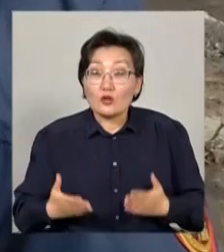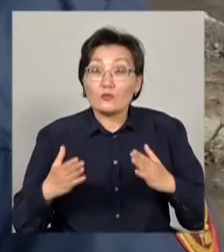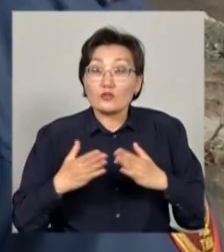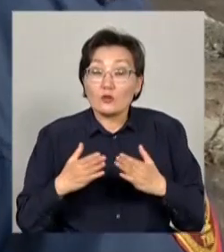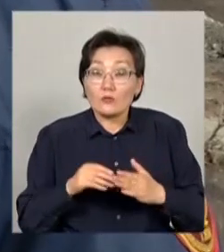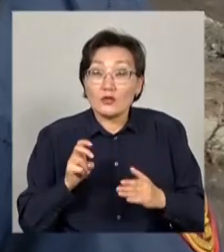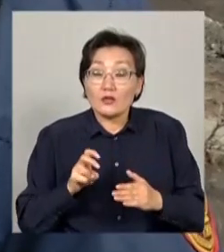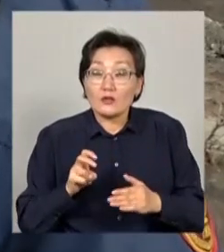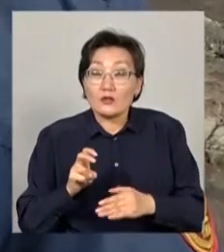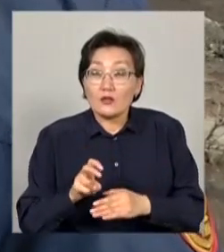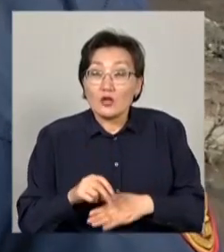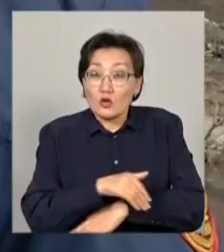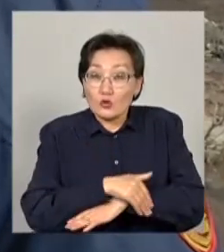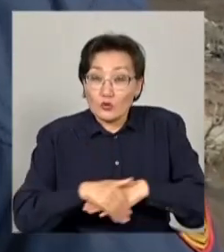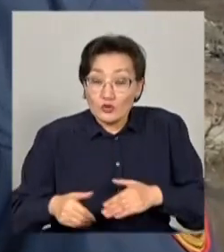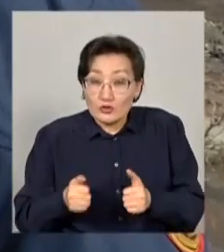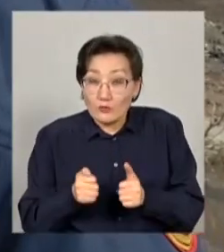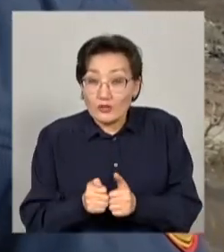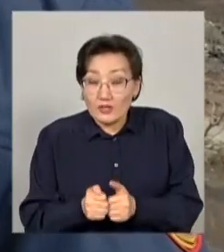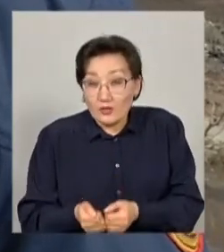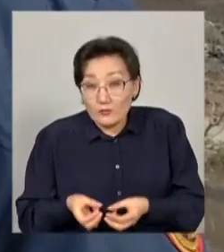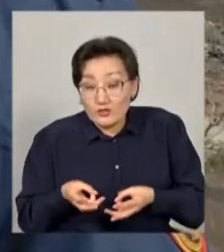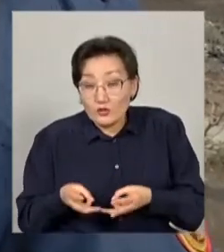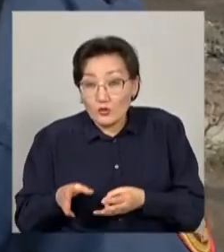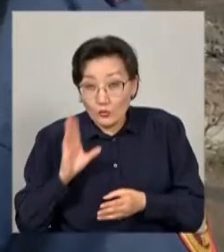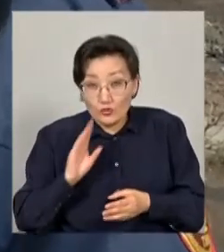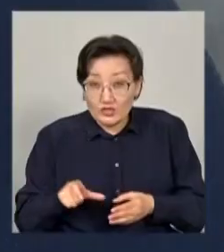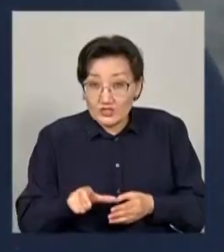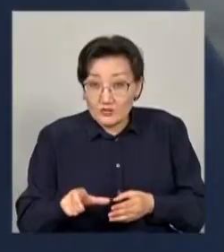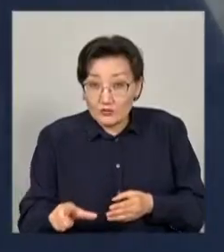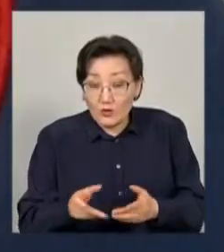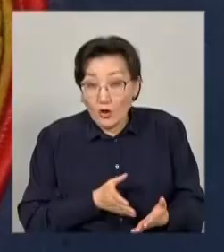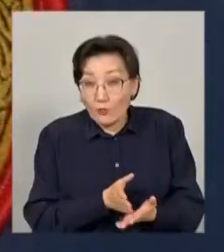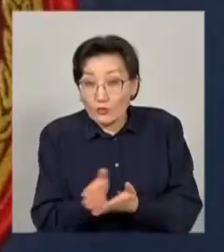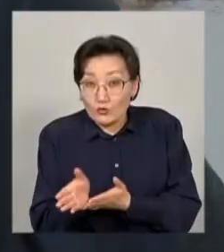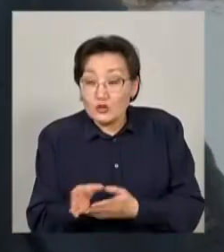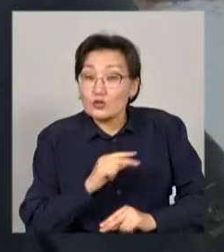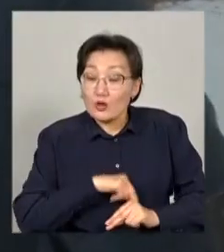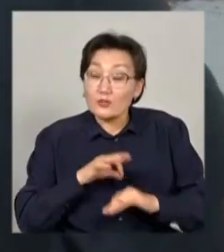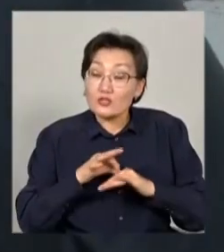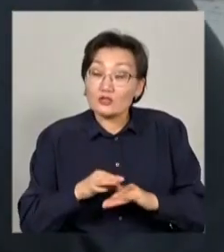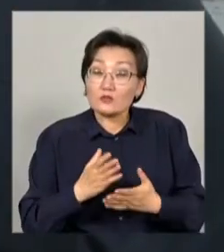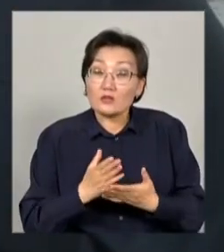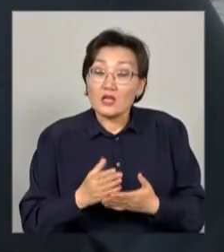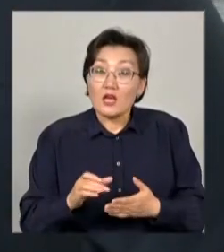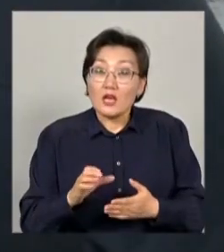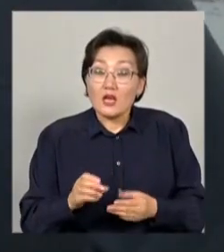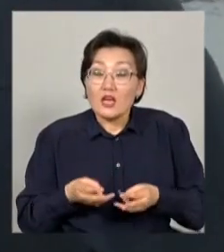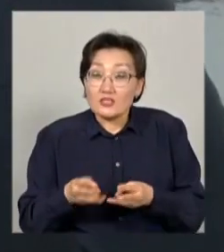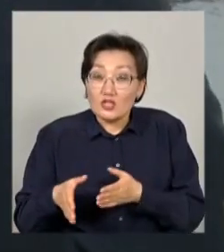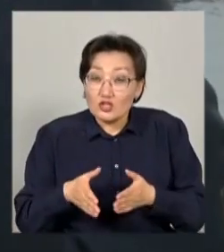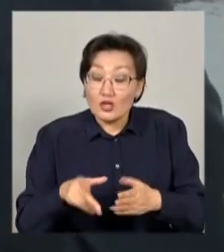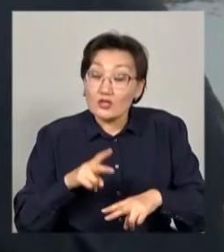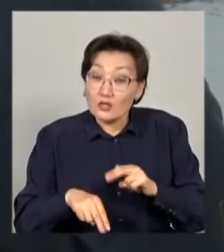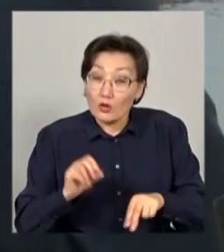үшін көше бойымен суды еңіске қартай, өзен жүйесіне қартай бұру жұмыстар жүргізілуде. Ол арычный есет істеуге болады.